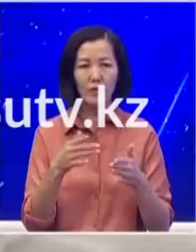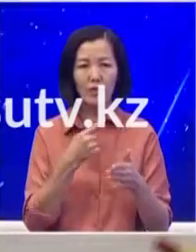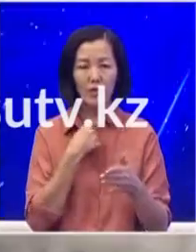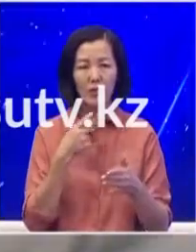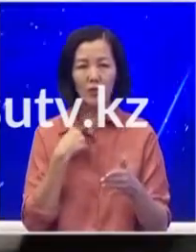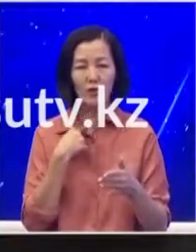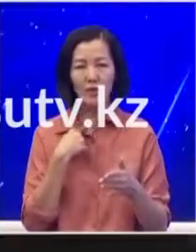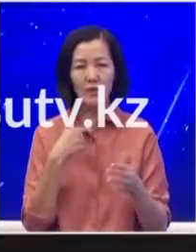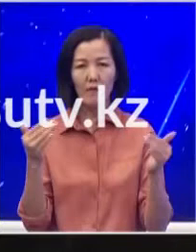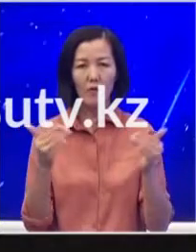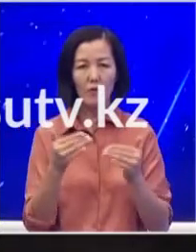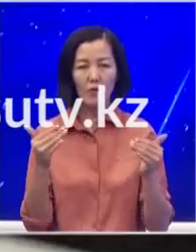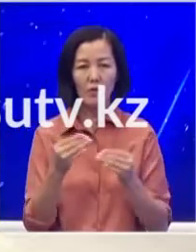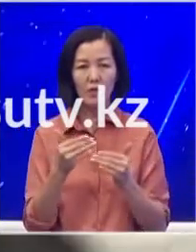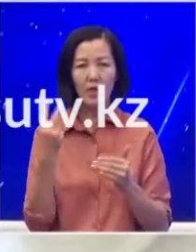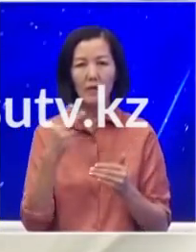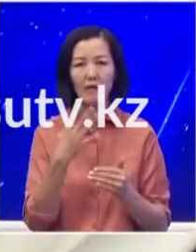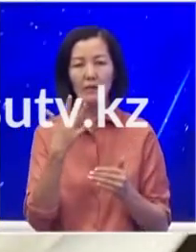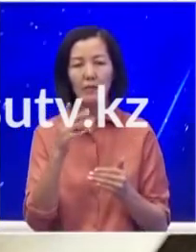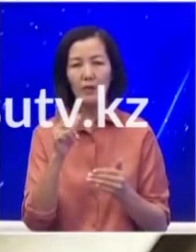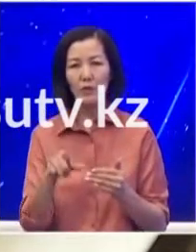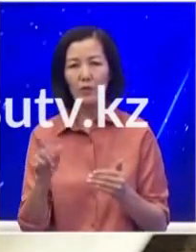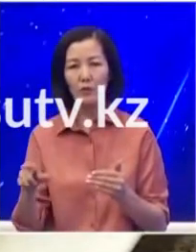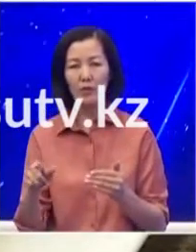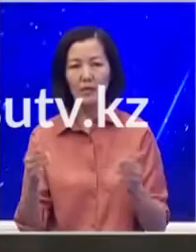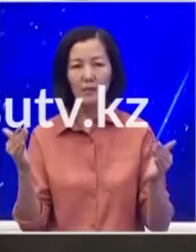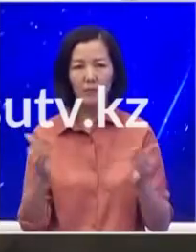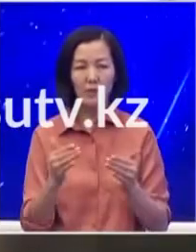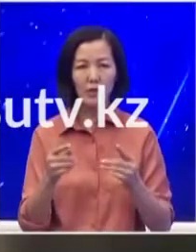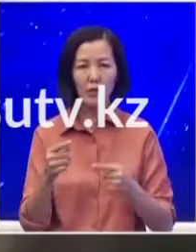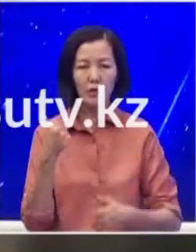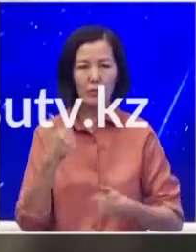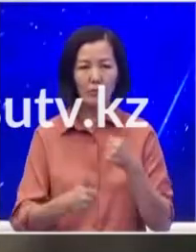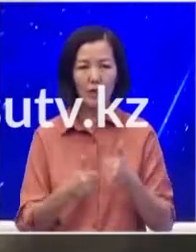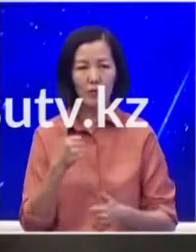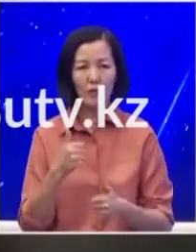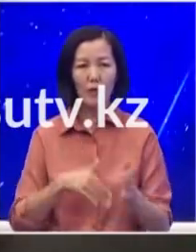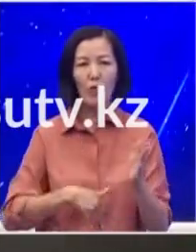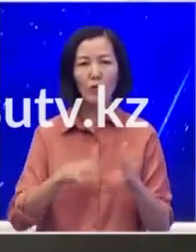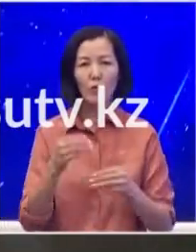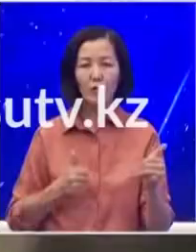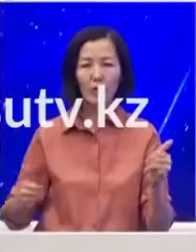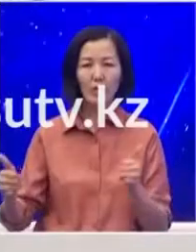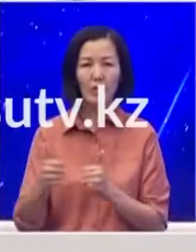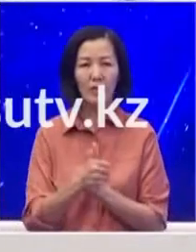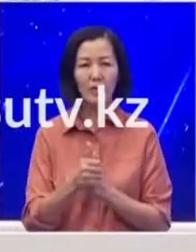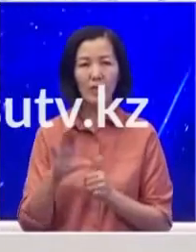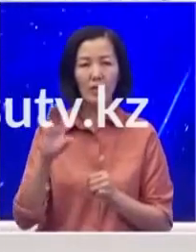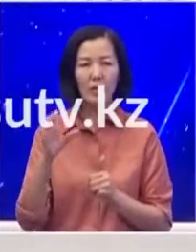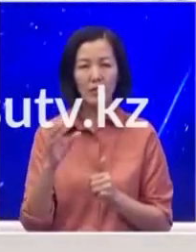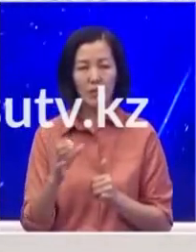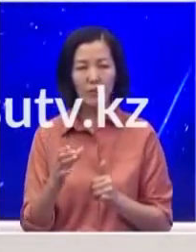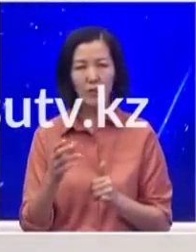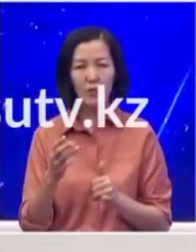сервиса и технологий и один из 25 участников мини-чемпионата среди поваров-кондитеров. Не так давно он завоевал серебро в областном